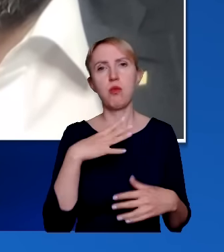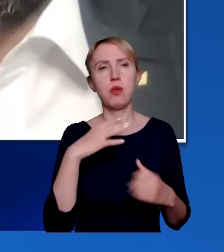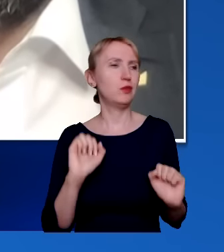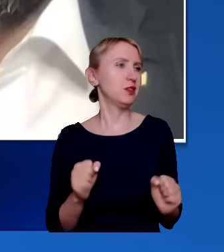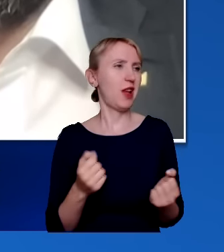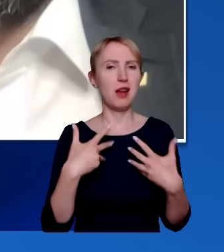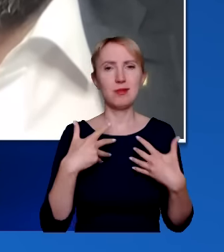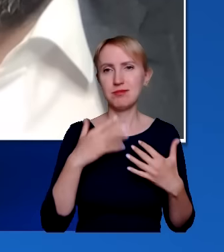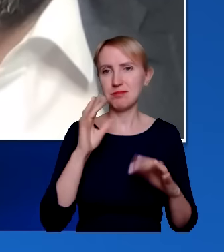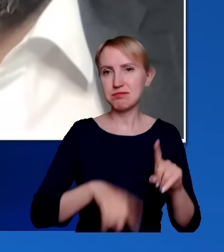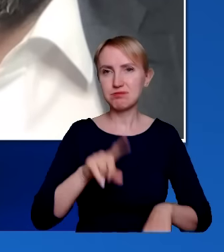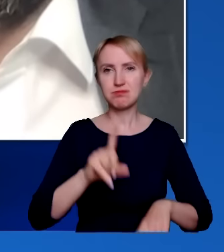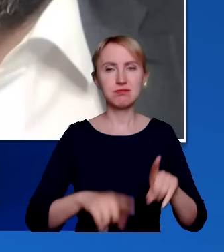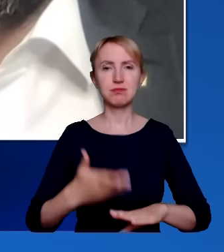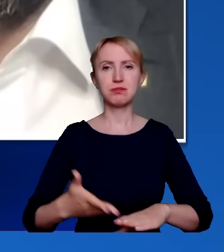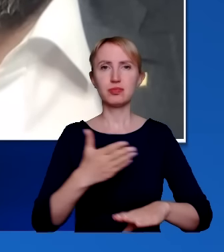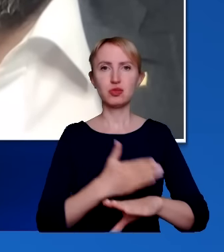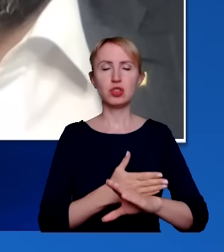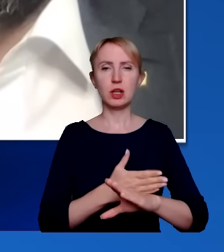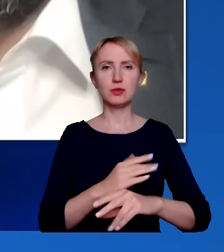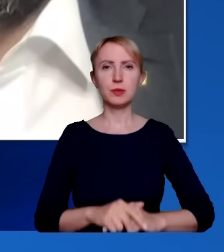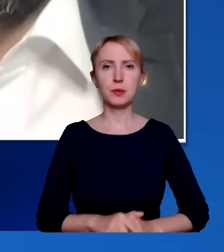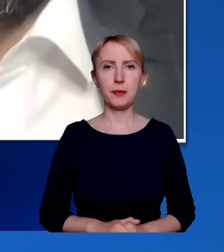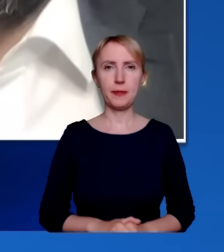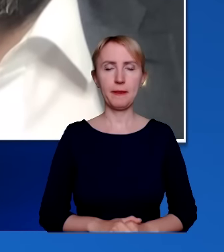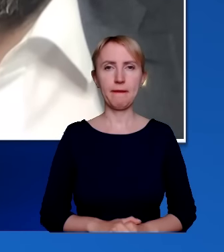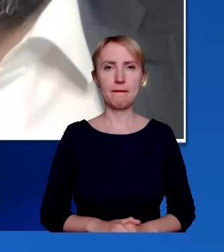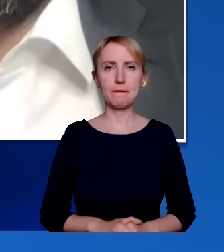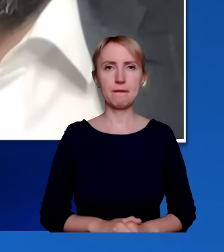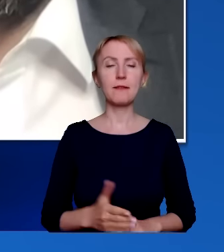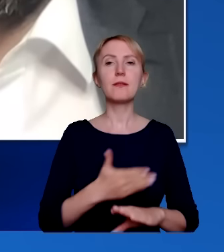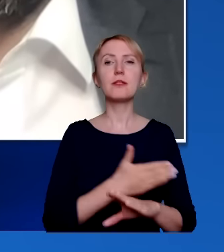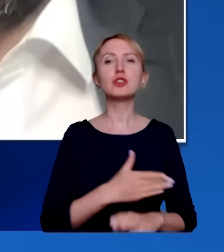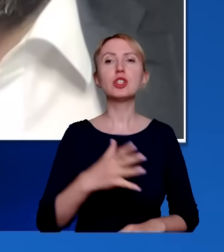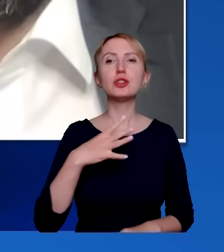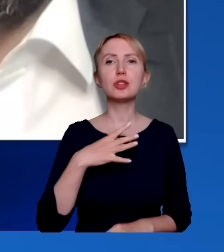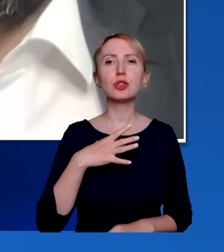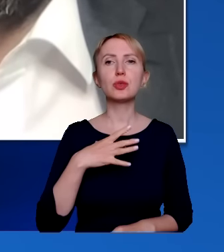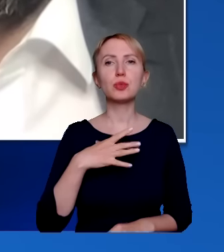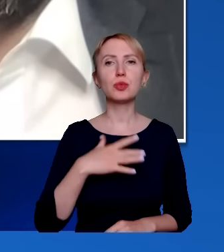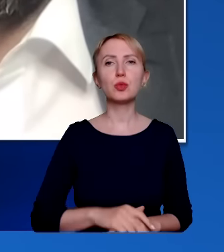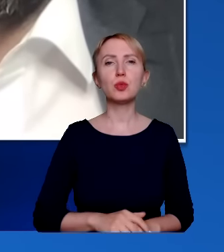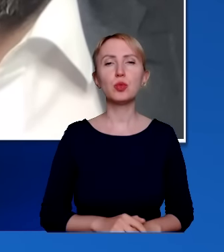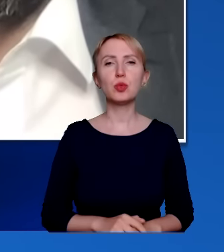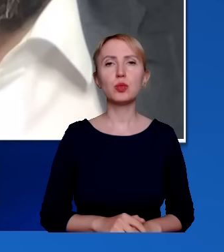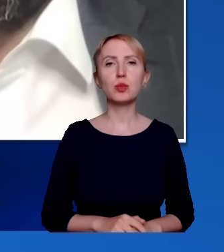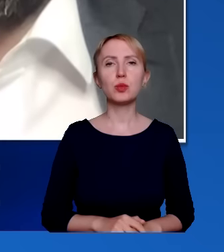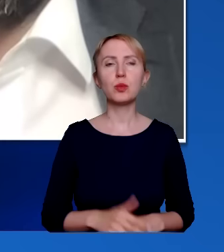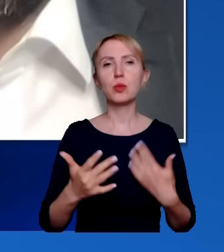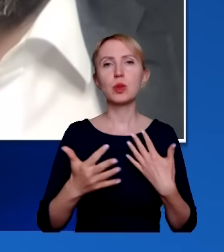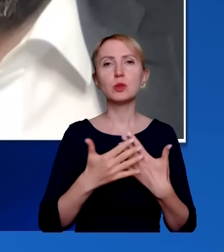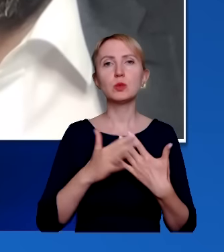funkcjonował wcześniej był w w okolicach że tak powiem